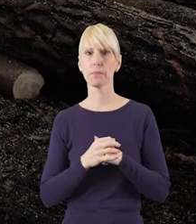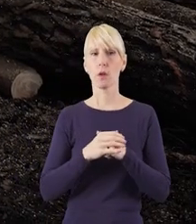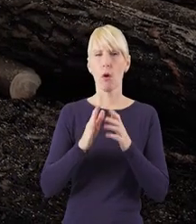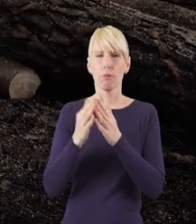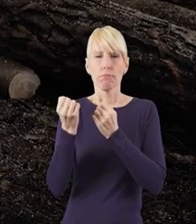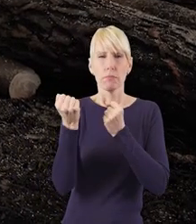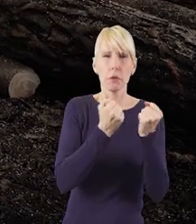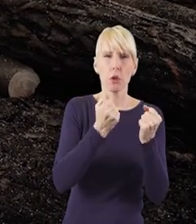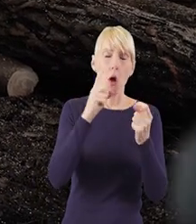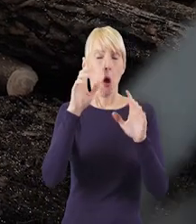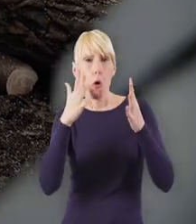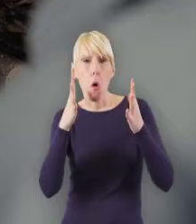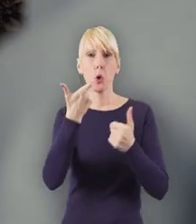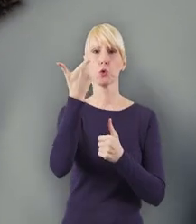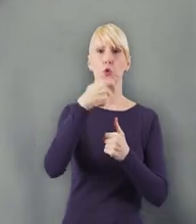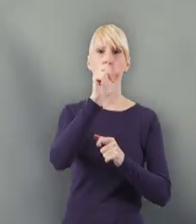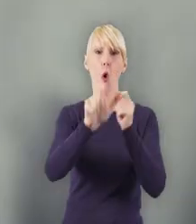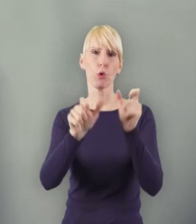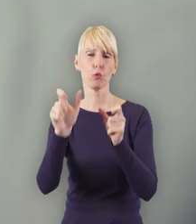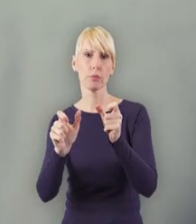Przywieziono wówczas około 100 osób.